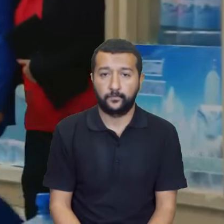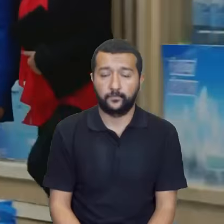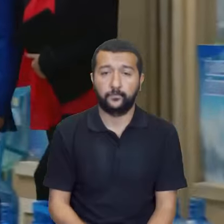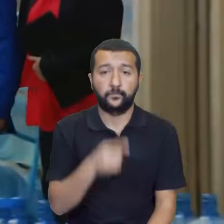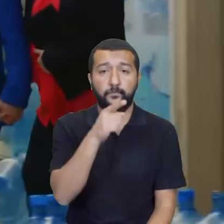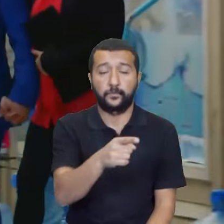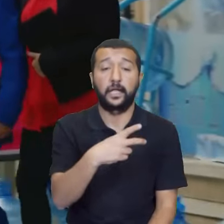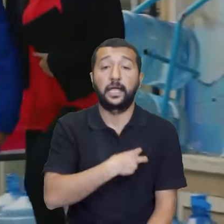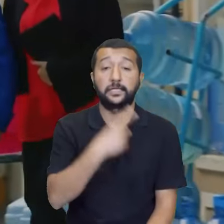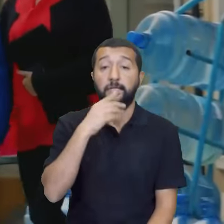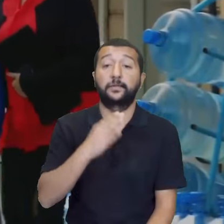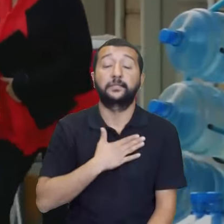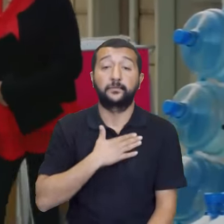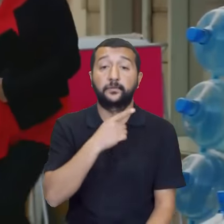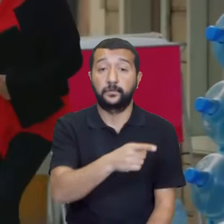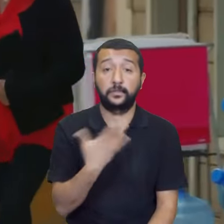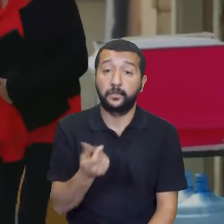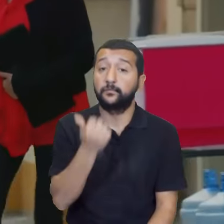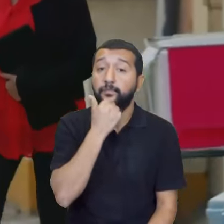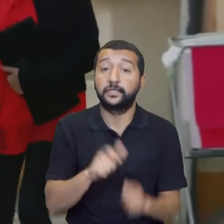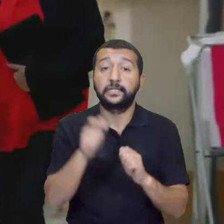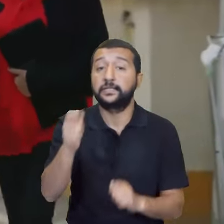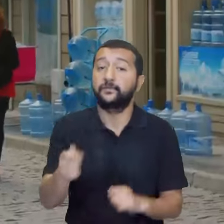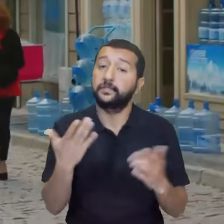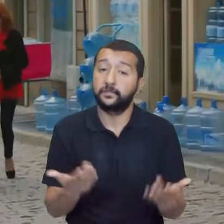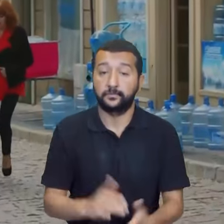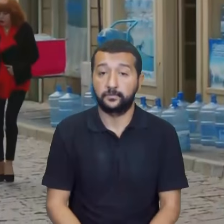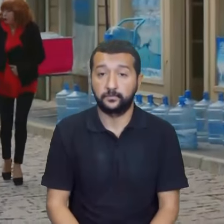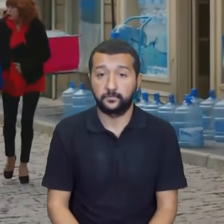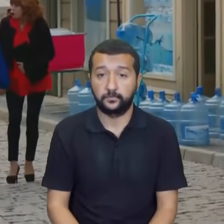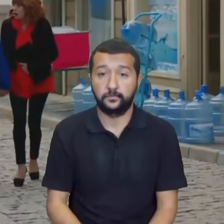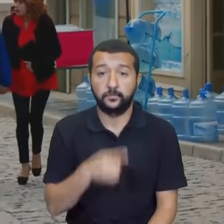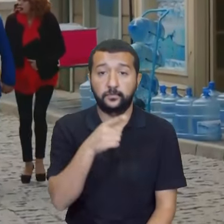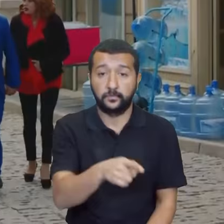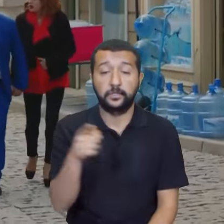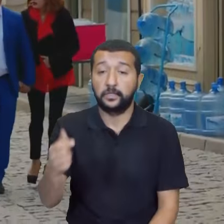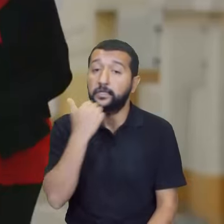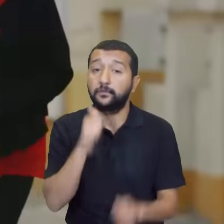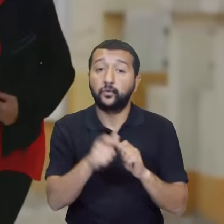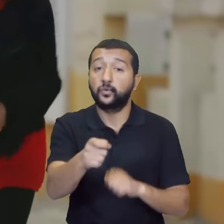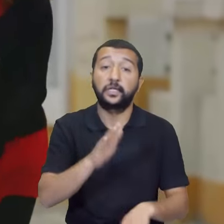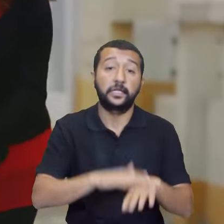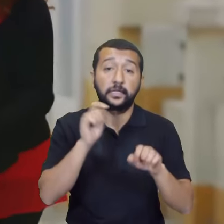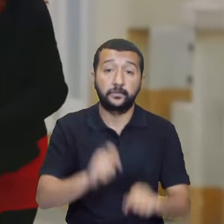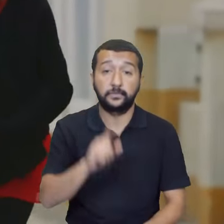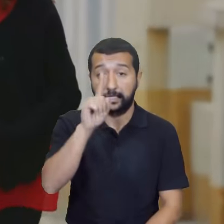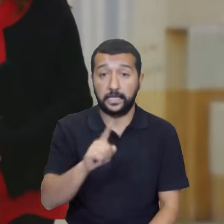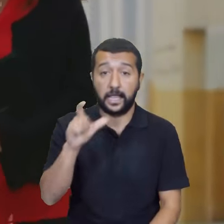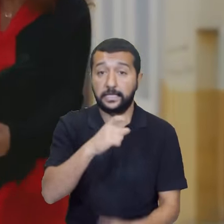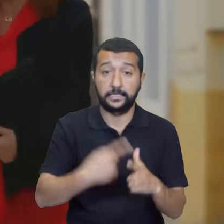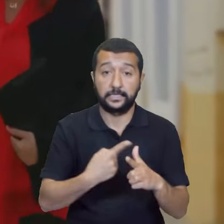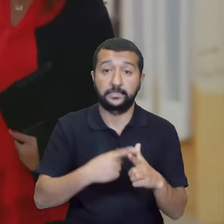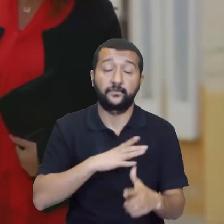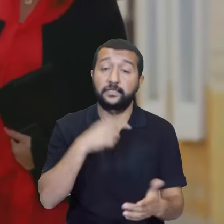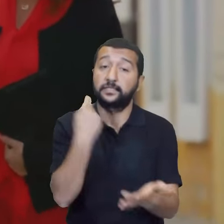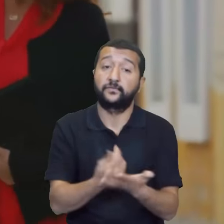Ya aşk pastam, kaparayı nasıl vereceğiz? Topuçtayı ne yapacağız? Daha ilk ay kirası